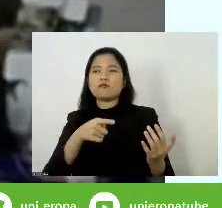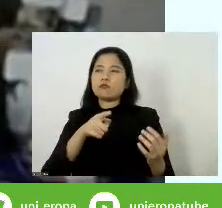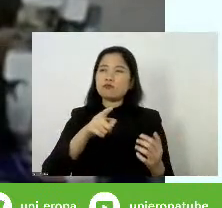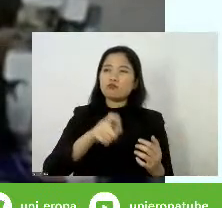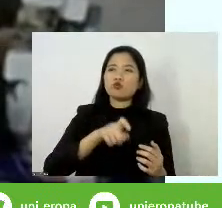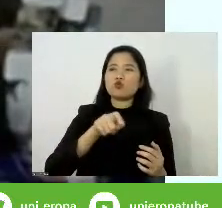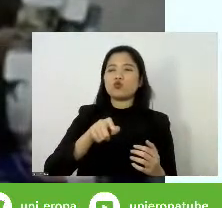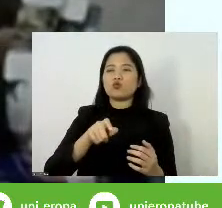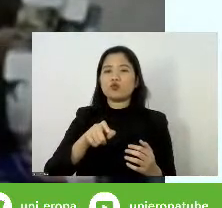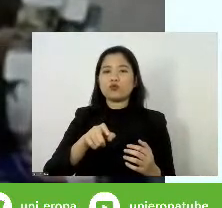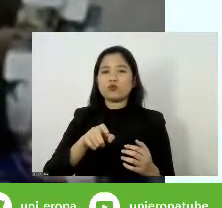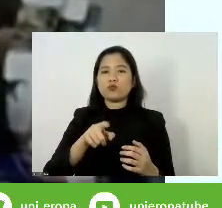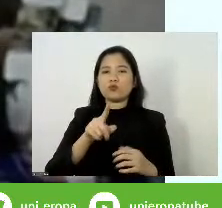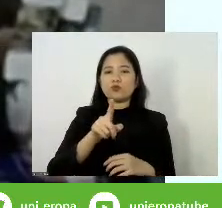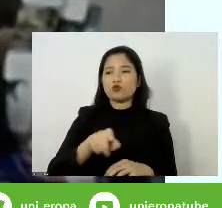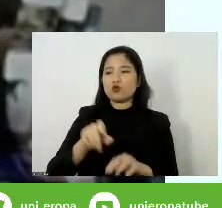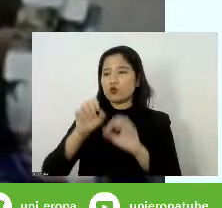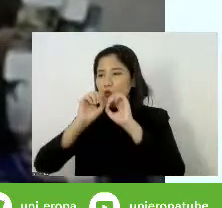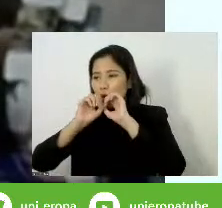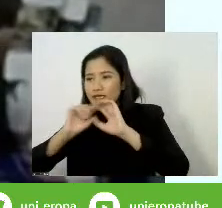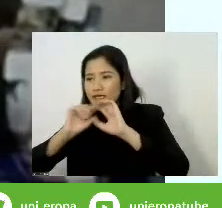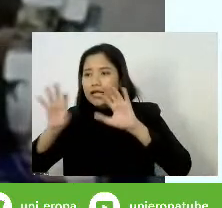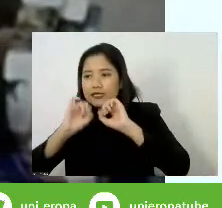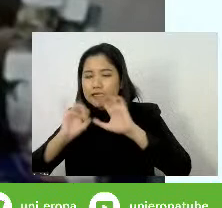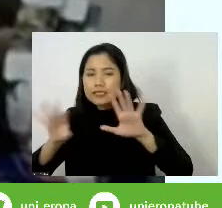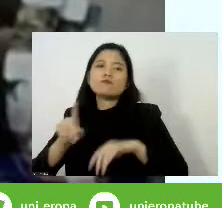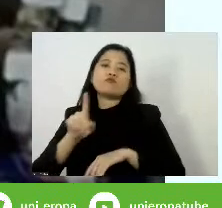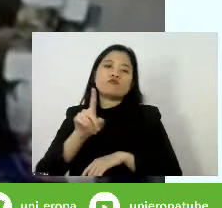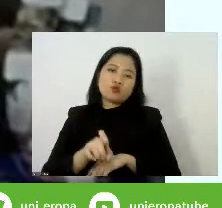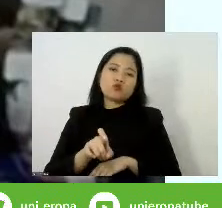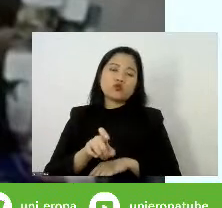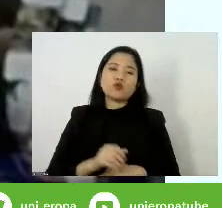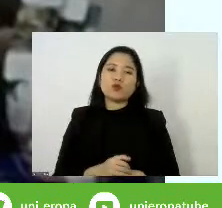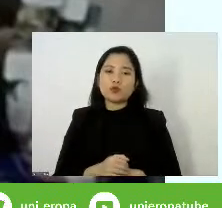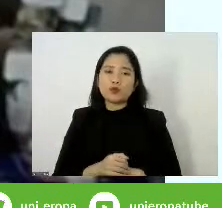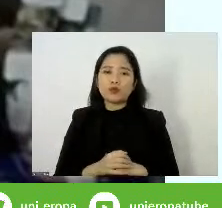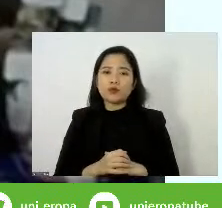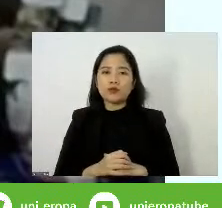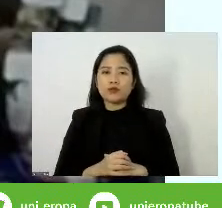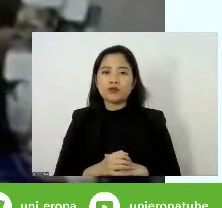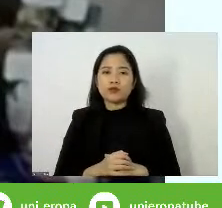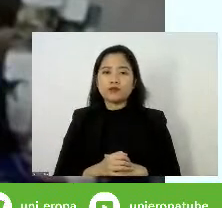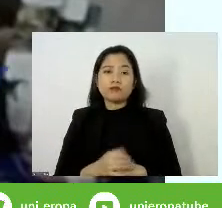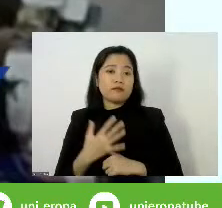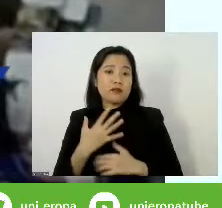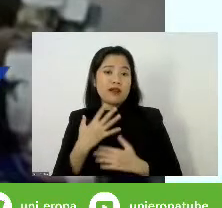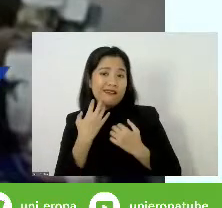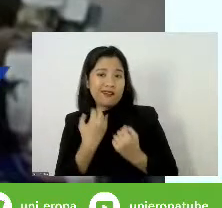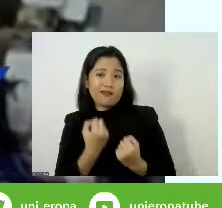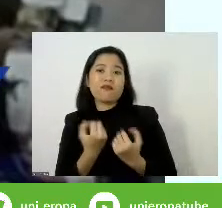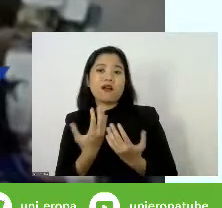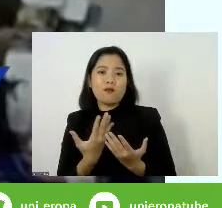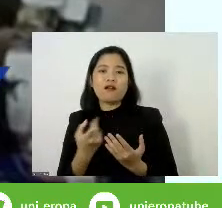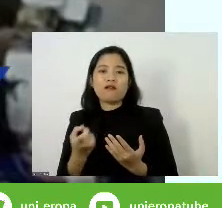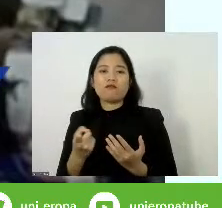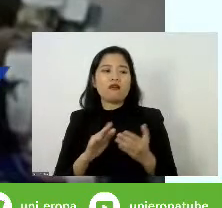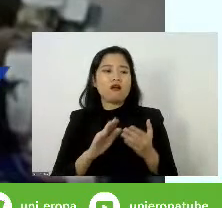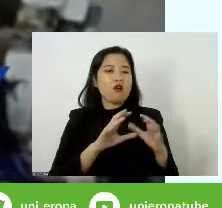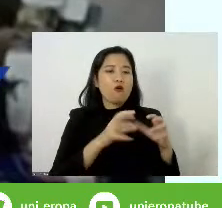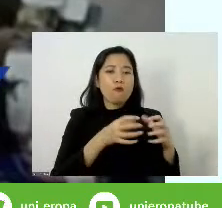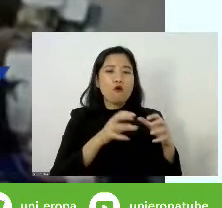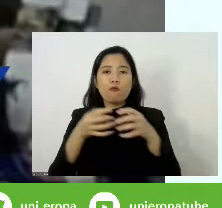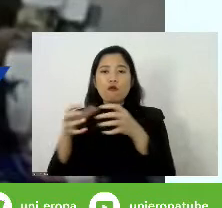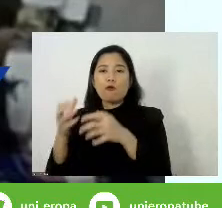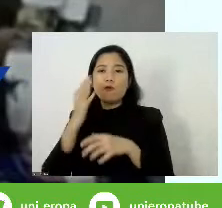banyak Mengapa sosialisasi ep diharapkan banyak kelompok muda yang